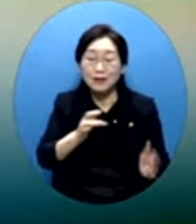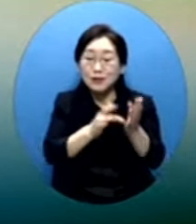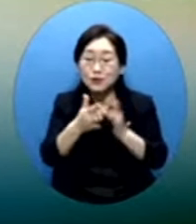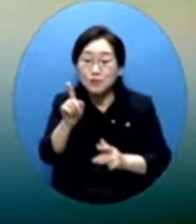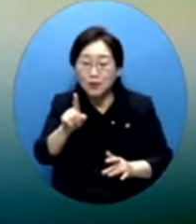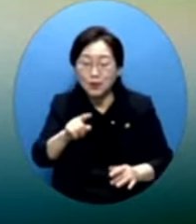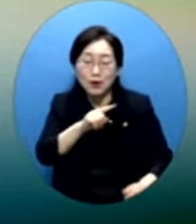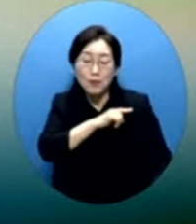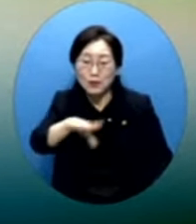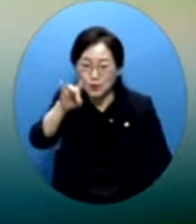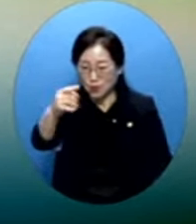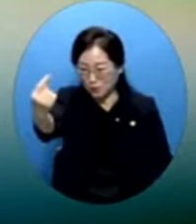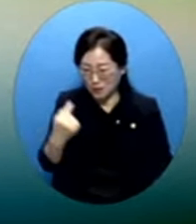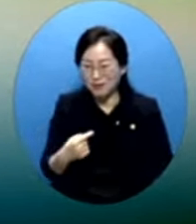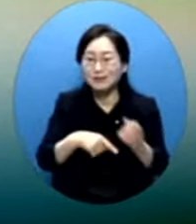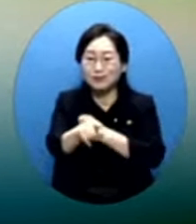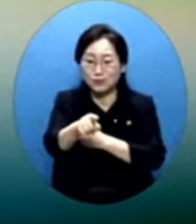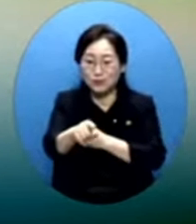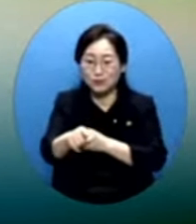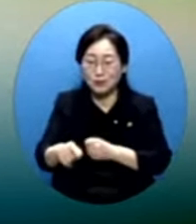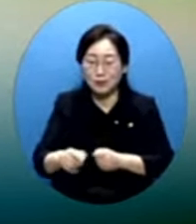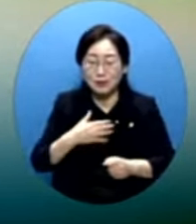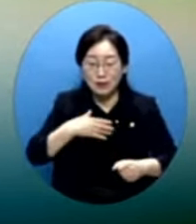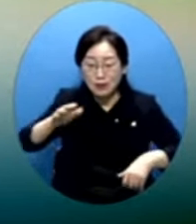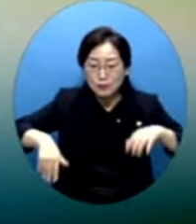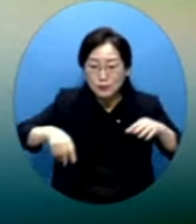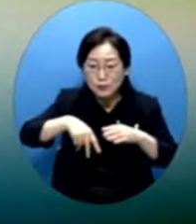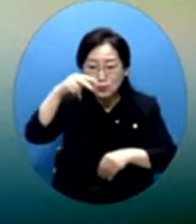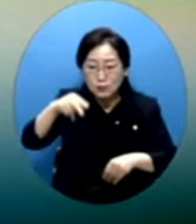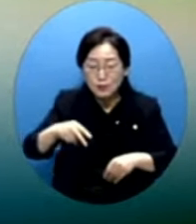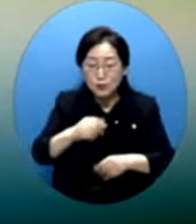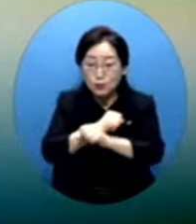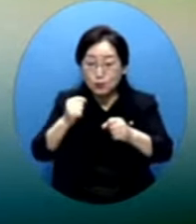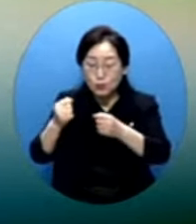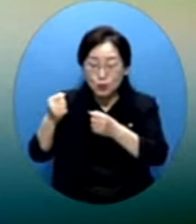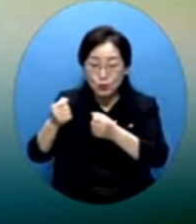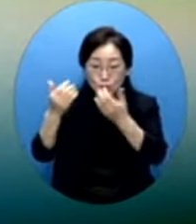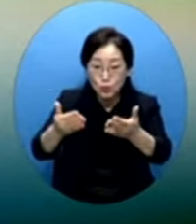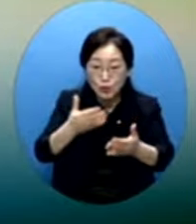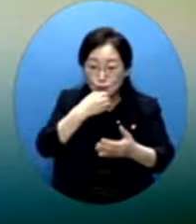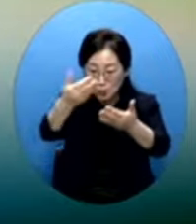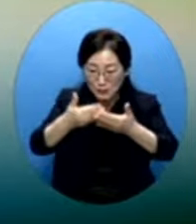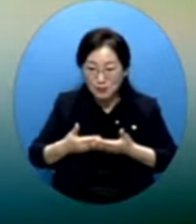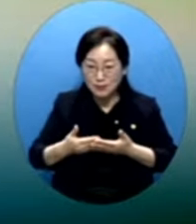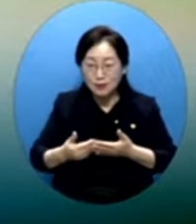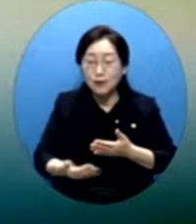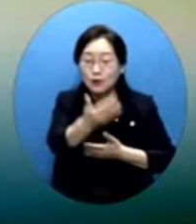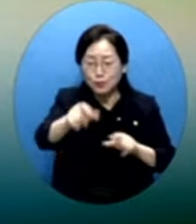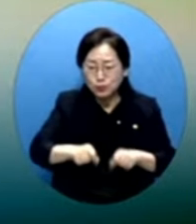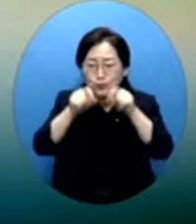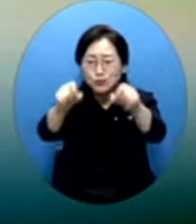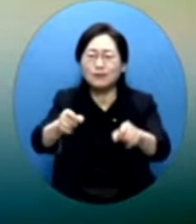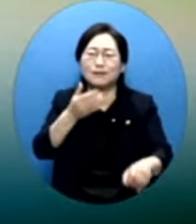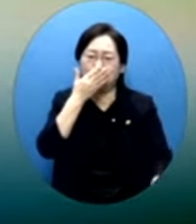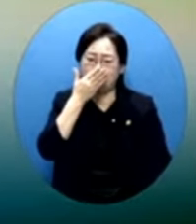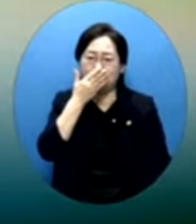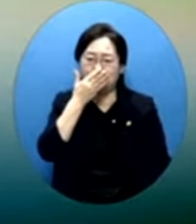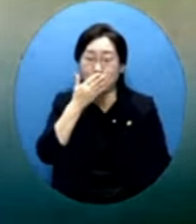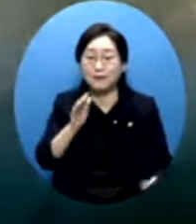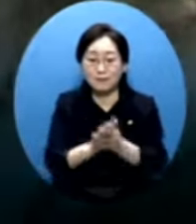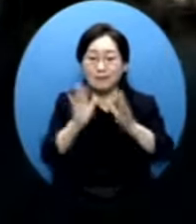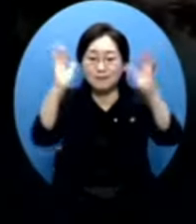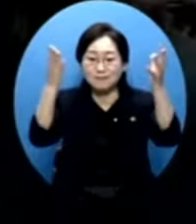먼저 찾아오신 것입니다 제가 빈손으로 용서의 축복을 받았다면 여러분도 복을 받을 수 있습니다